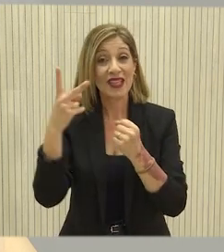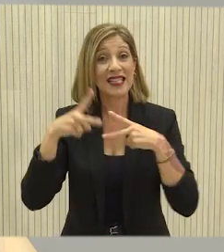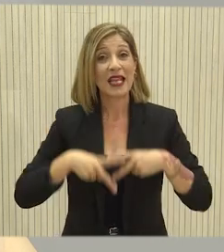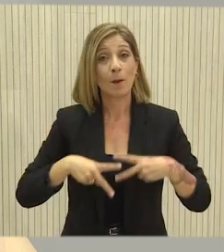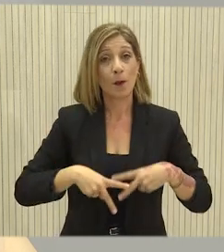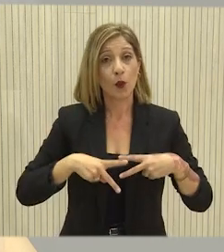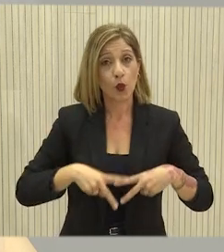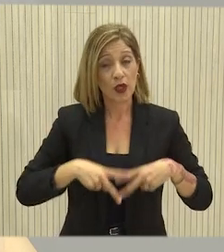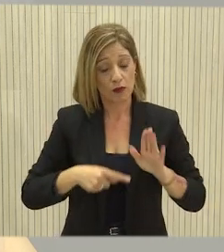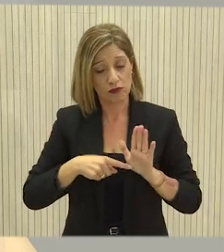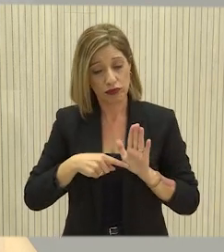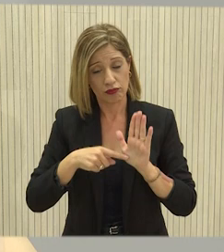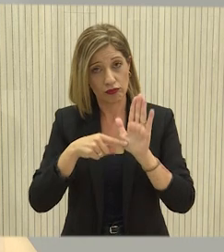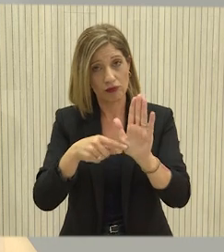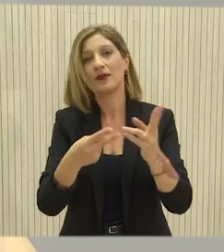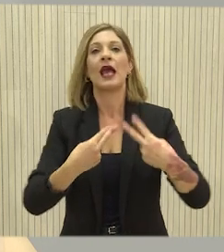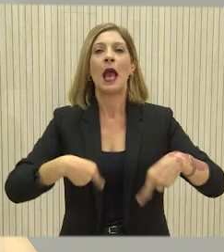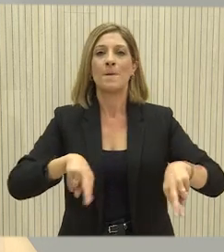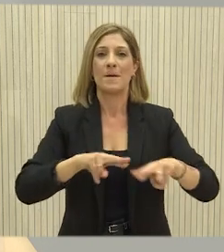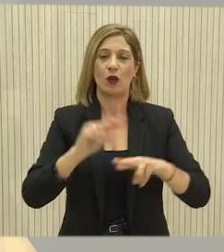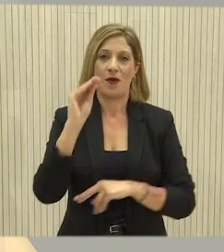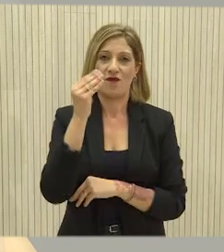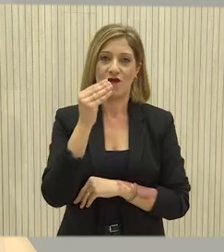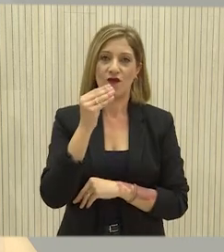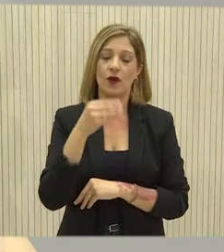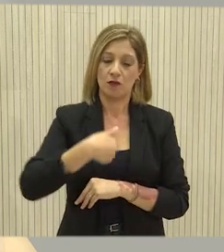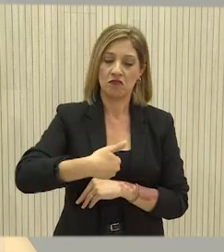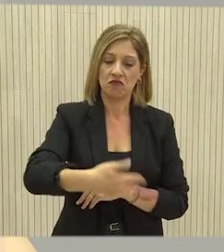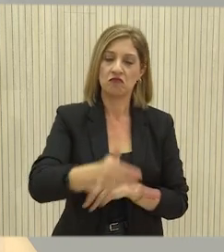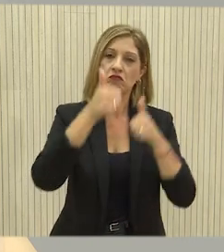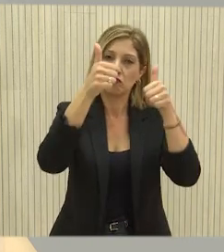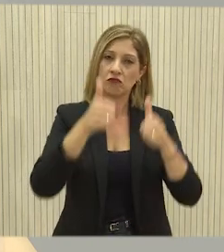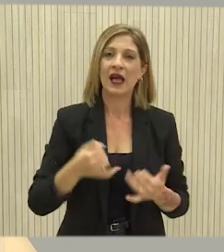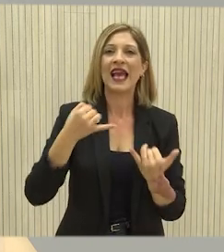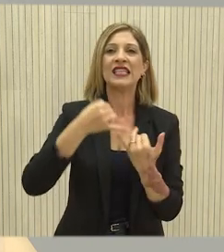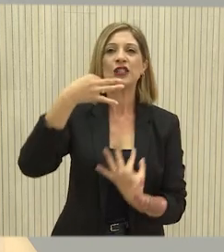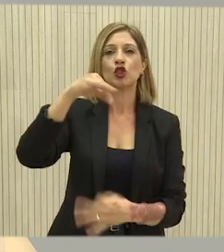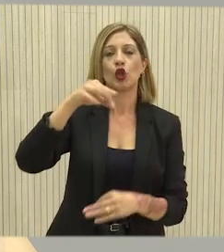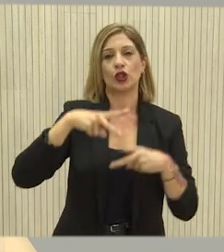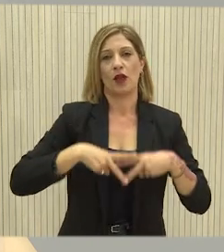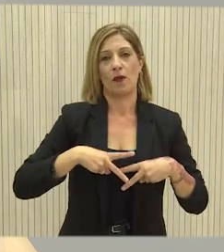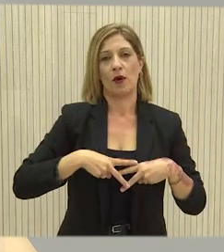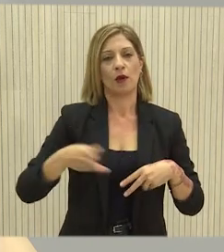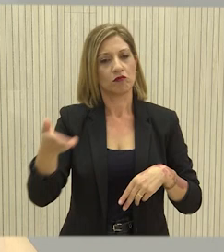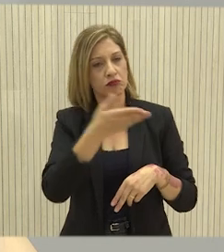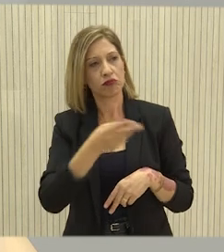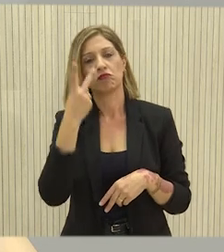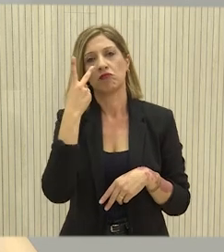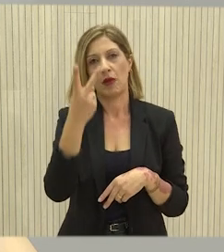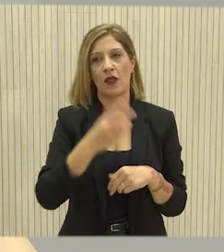Βιομηχανίας, όπως παρουσιάστηκε ενώπιον της Επιτροπής, θα αναρτηθεί στην ιστοσελίδα του Υπουργείου, όπου θα είναι διαθέσιμο δημόσια.